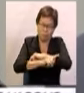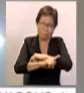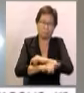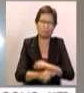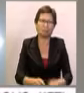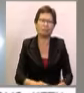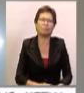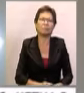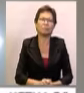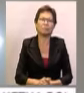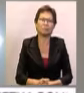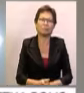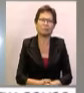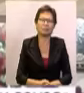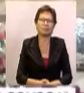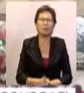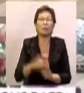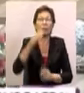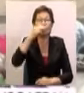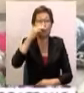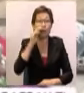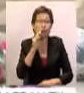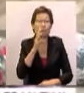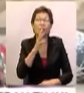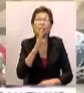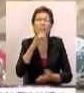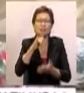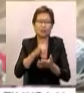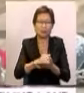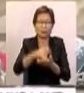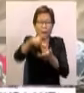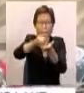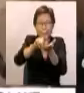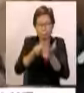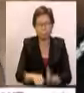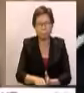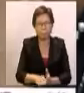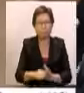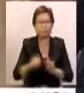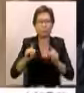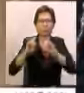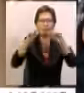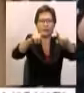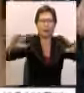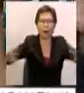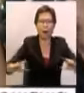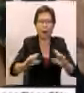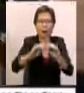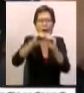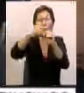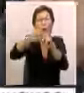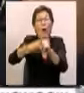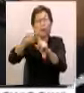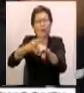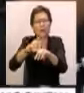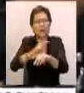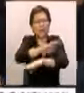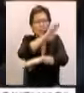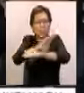sewajar. Tan Sri Muhyiddin berkata demikian kepada media selepas menghadiri mesyuarat bulanan PDRM di Bukit